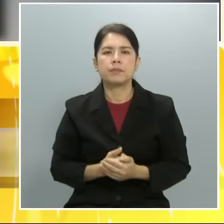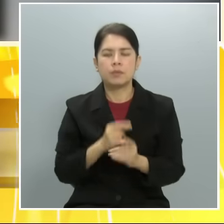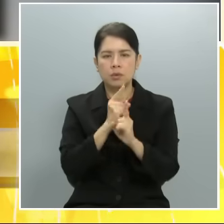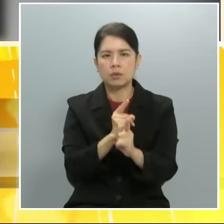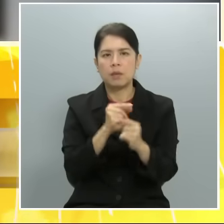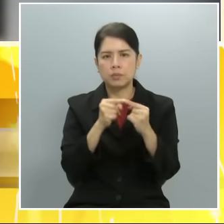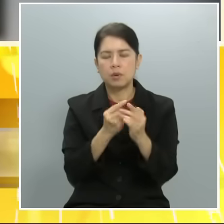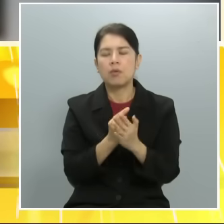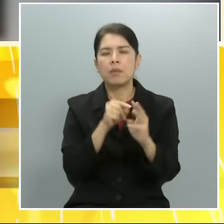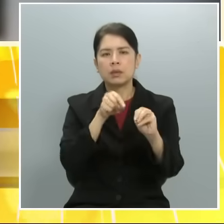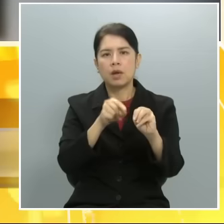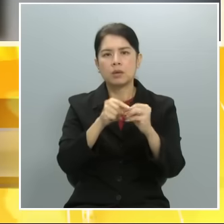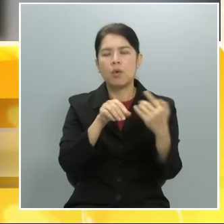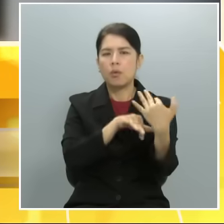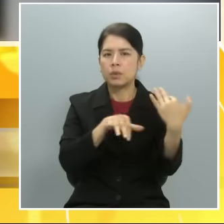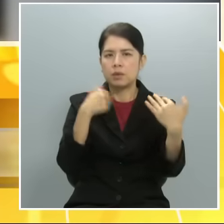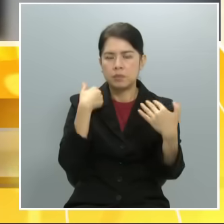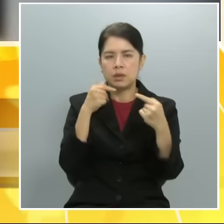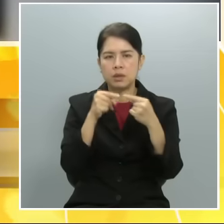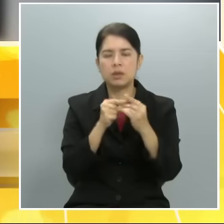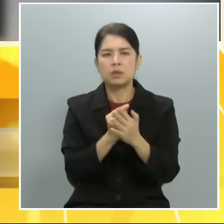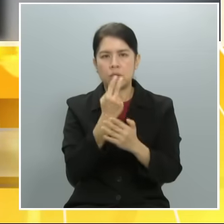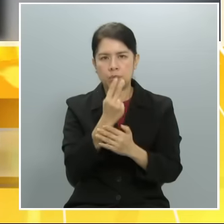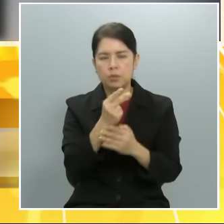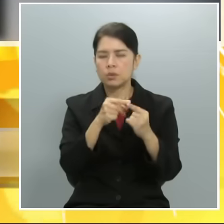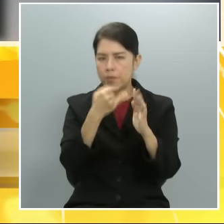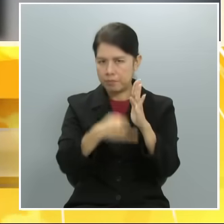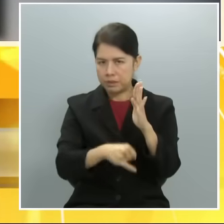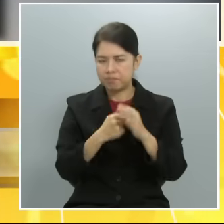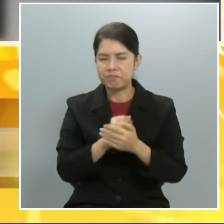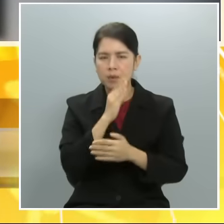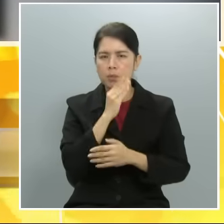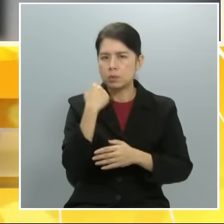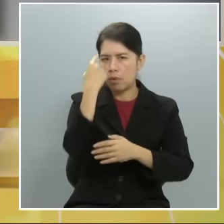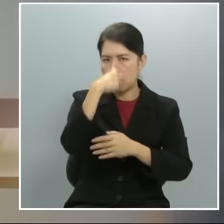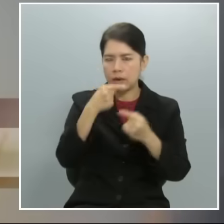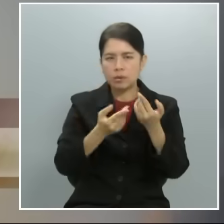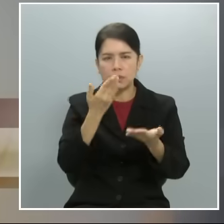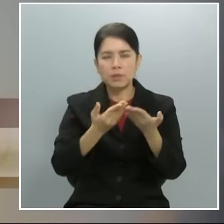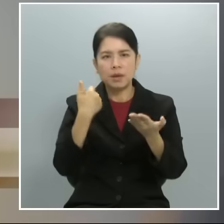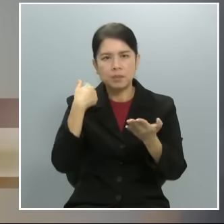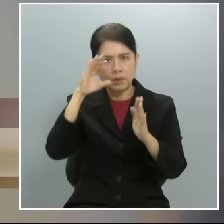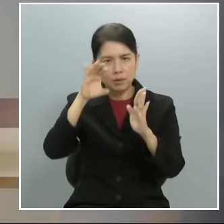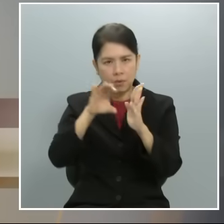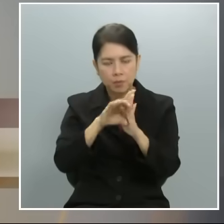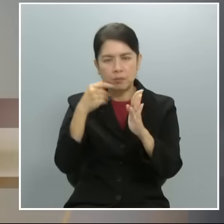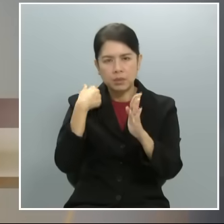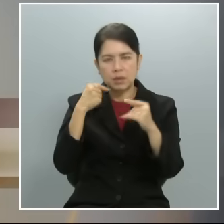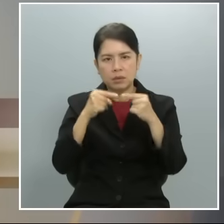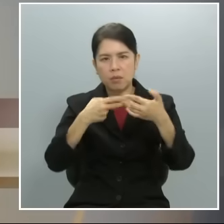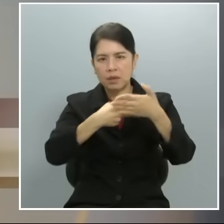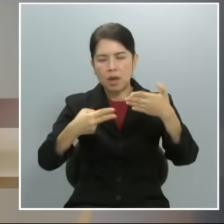เกี่ยวข้องนี่เข้าเกือบครบเลยผมตีความให้ผู้ใดนำเข้าสู่ระบบคอมพิวเตอร์ซึ่งข้อมูลคอมพิวเตอร์อันเป็น